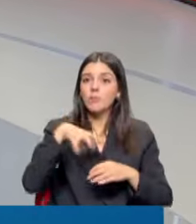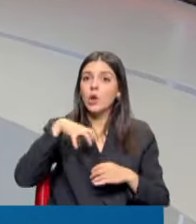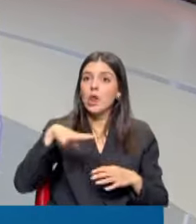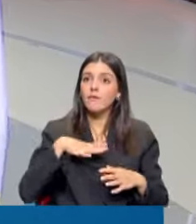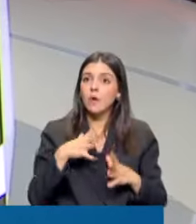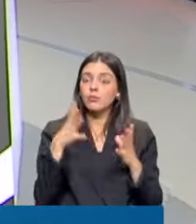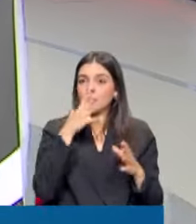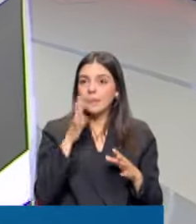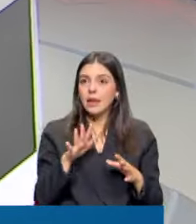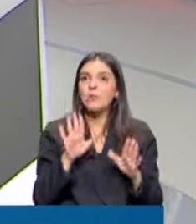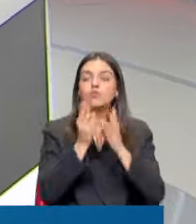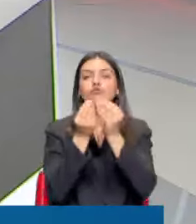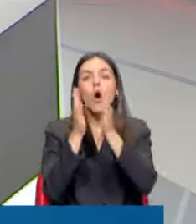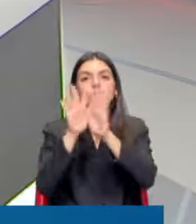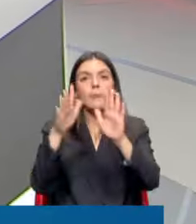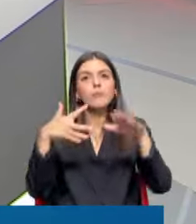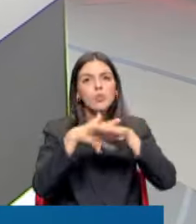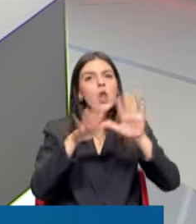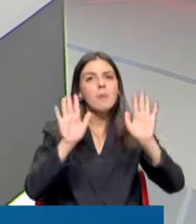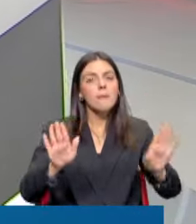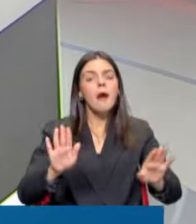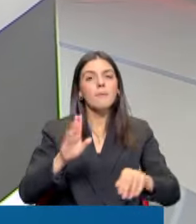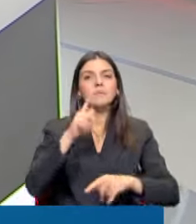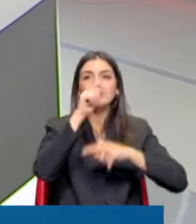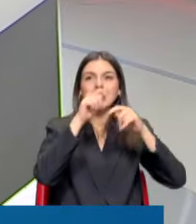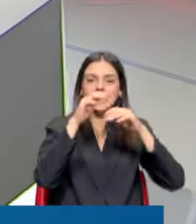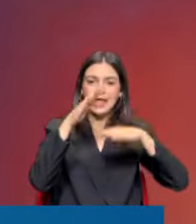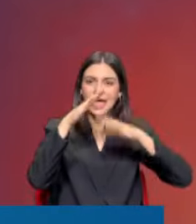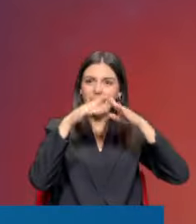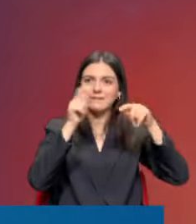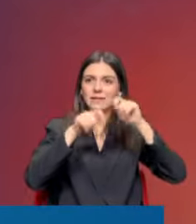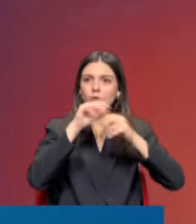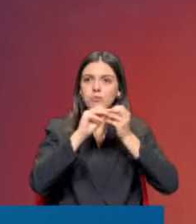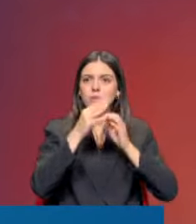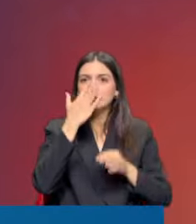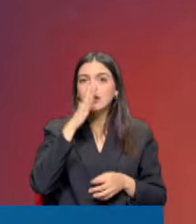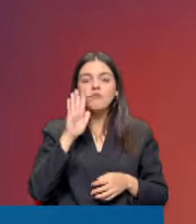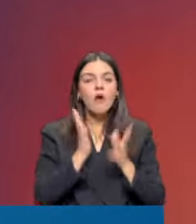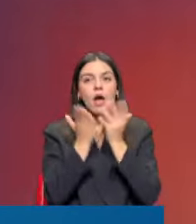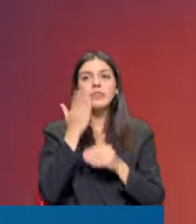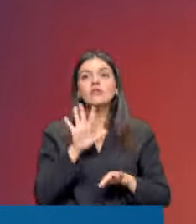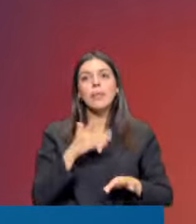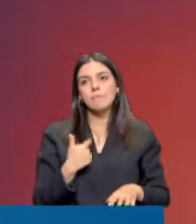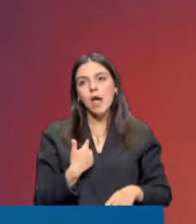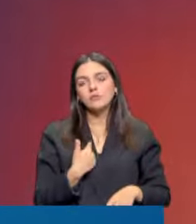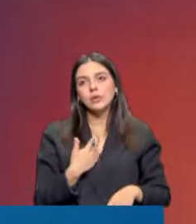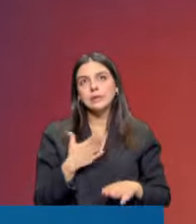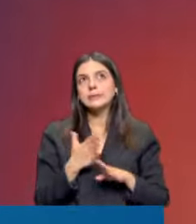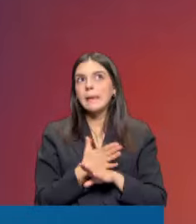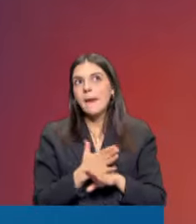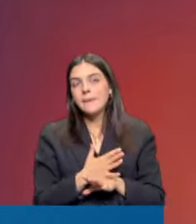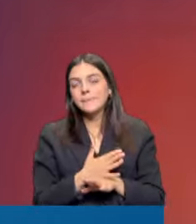bekleyen. Bu aslında, yani çok özür dilerim bölüyorum ama imar sorunu ile ilgili söyleyecekleriniz sadece Ataşehir'i de ilgilendirmeyecek bence.